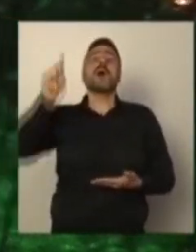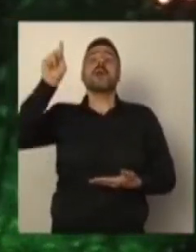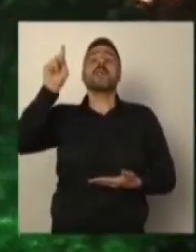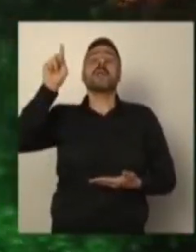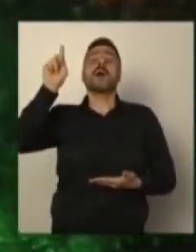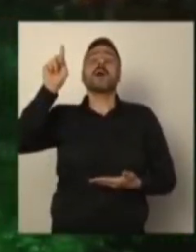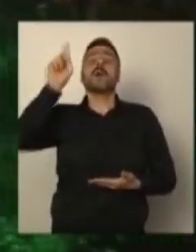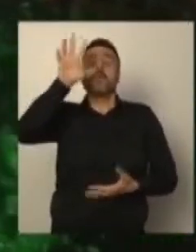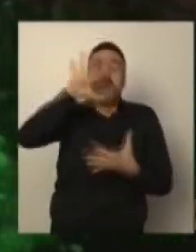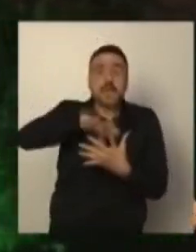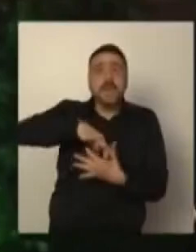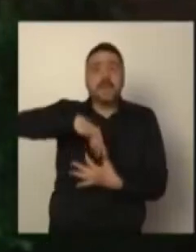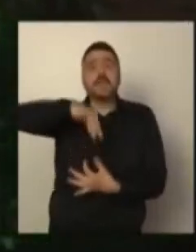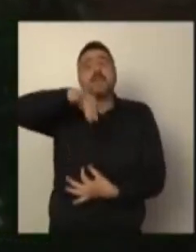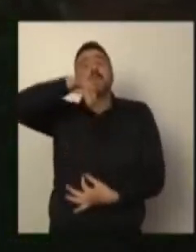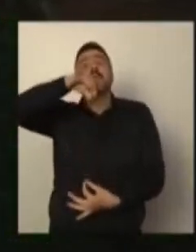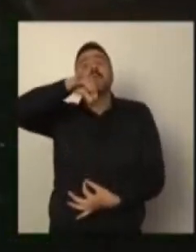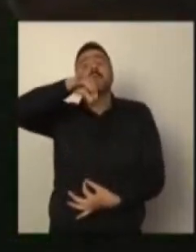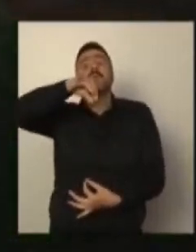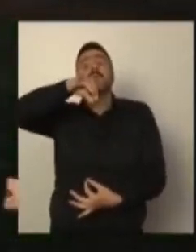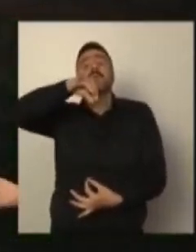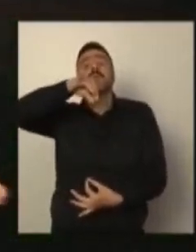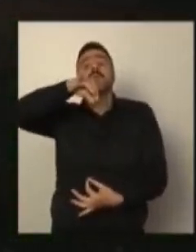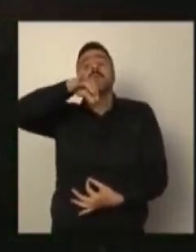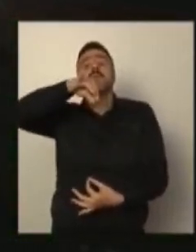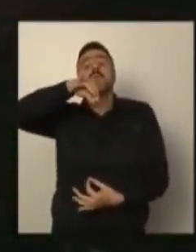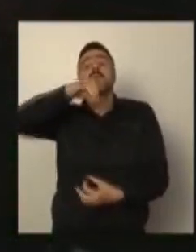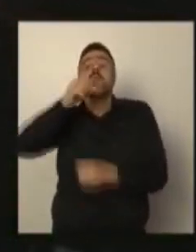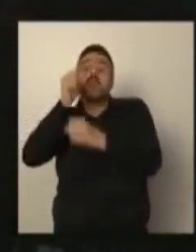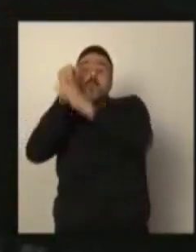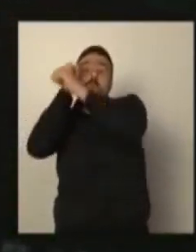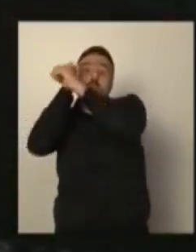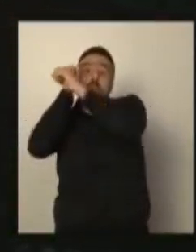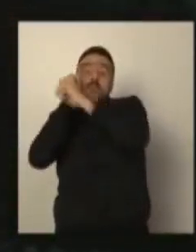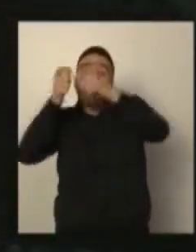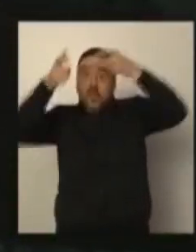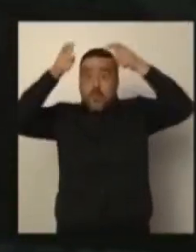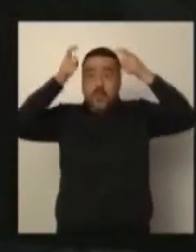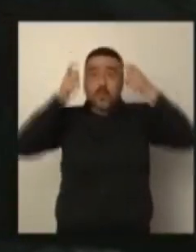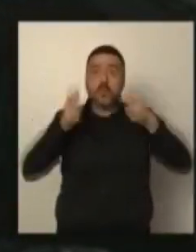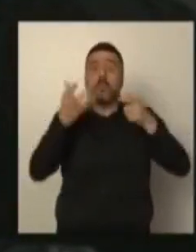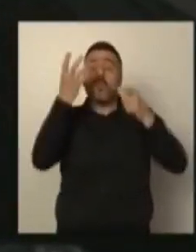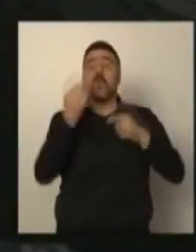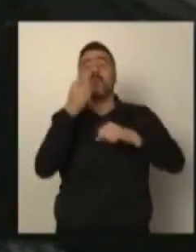bir kimseyi ancak gücünün yettiği şeyle yükümlü kılar